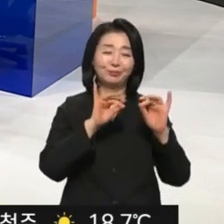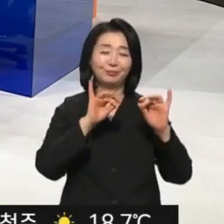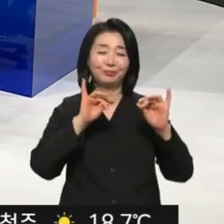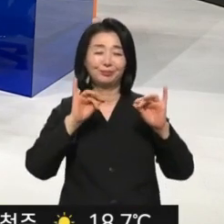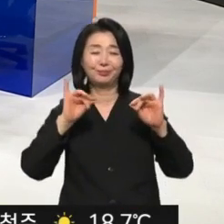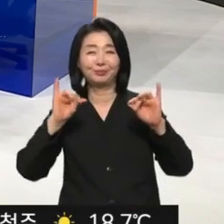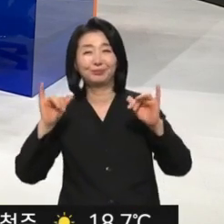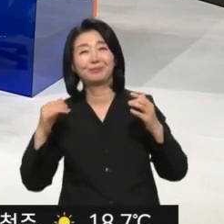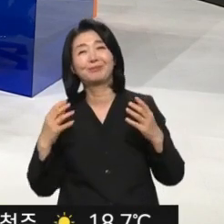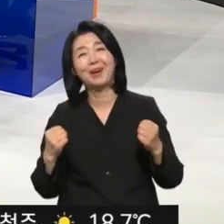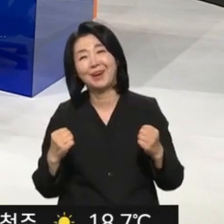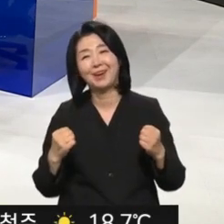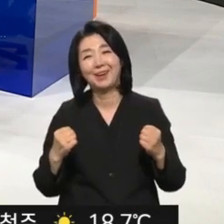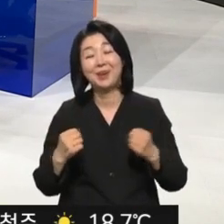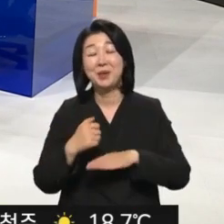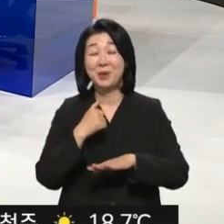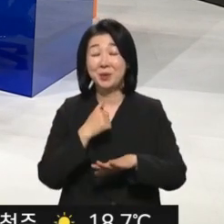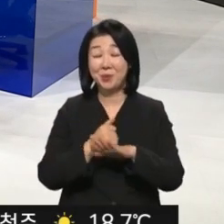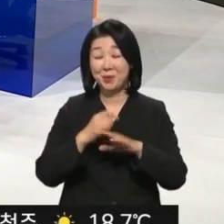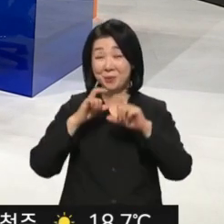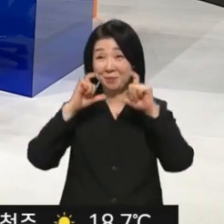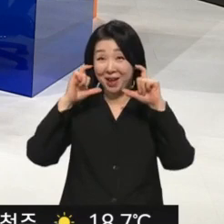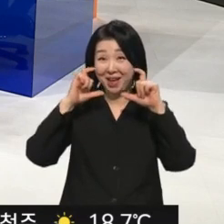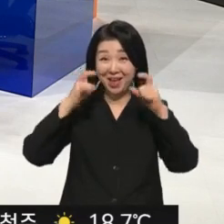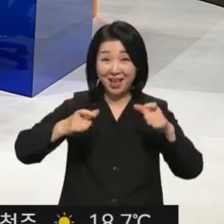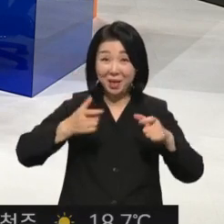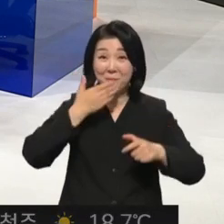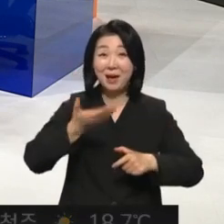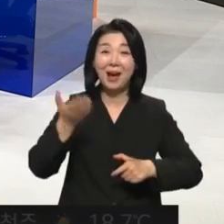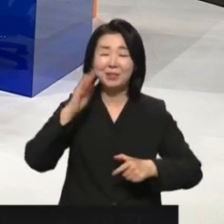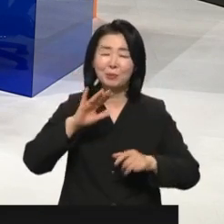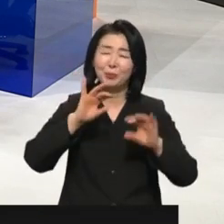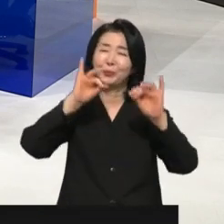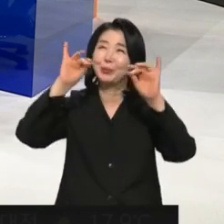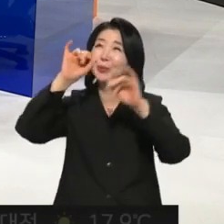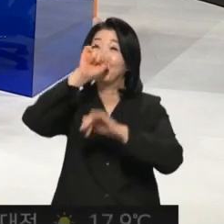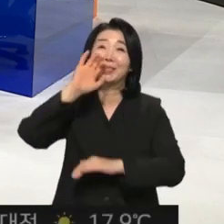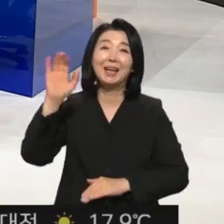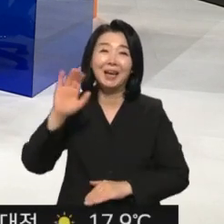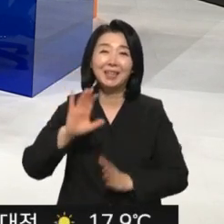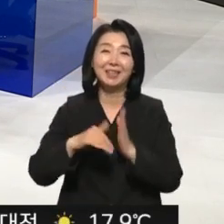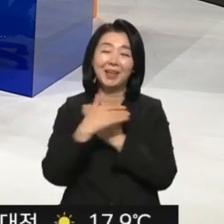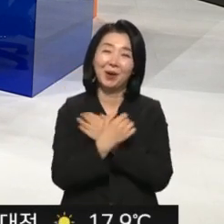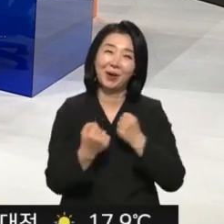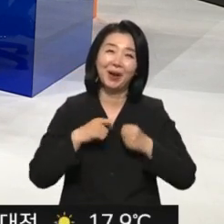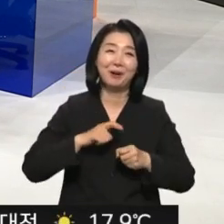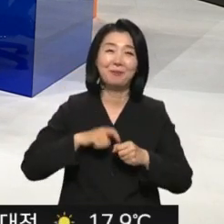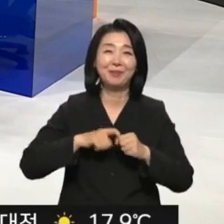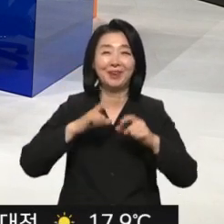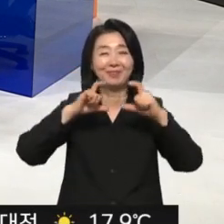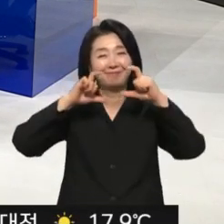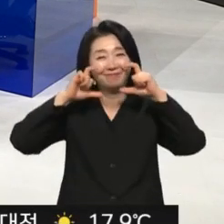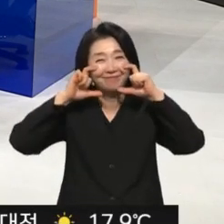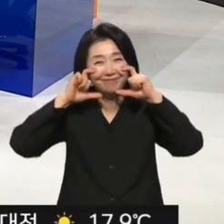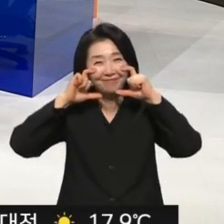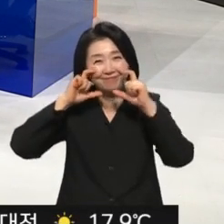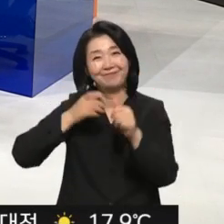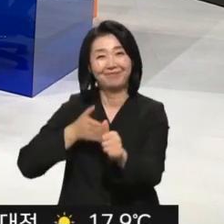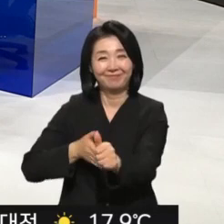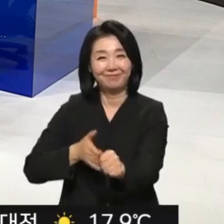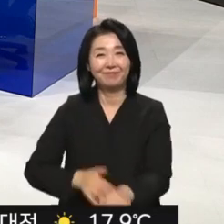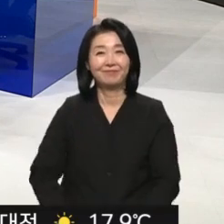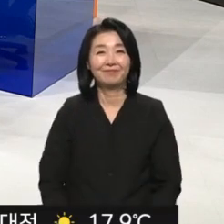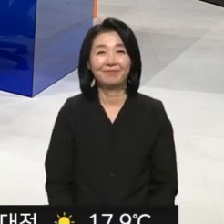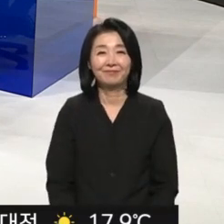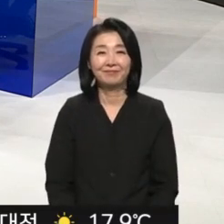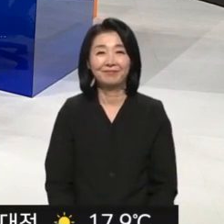말썽을 부리고 있죠. 마스크 착용 의무는 해제됐지만 오늘처럼 대기가 안 좋을 때는 건강을 위해서라도 가급적이면 마스크 쓰시는 게